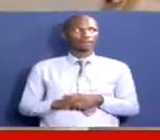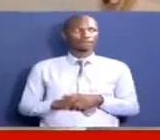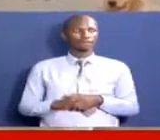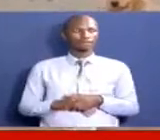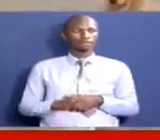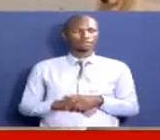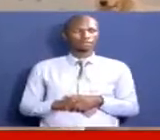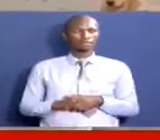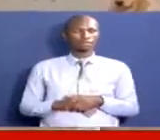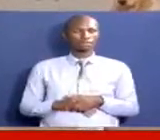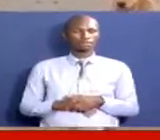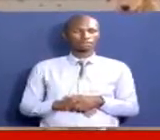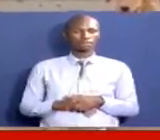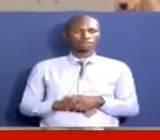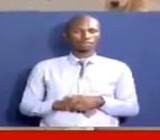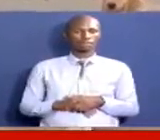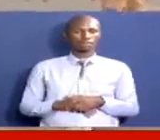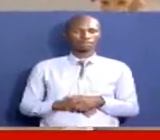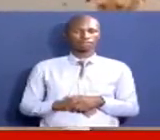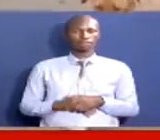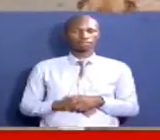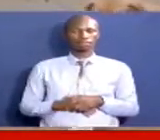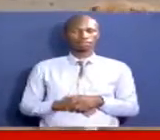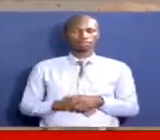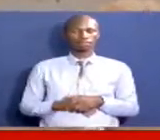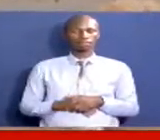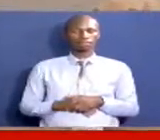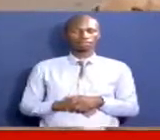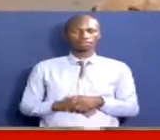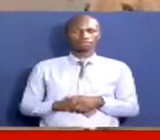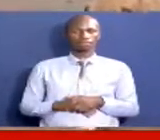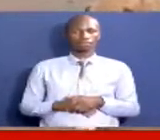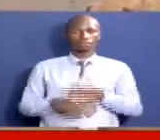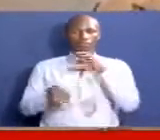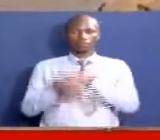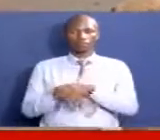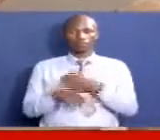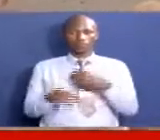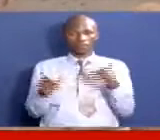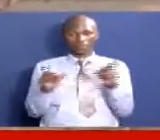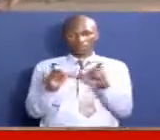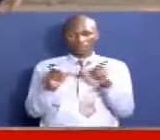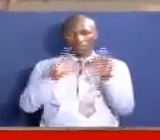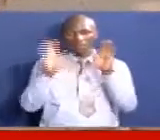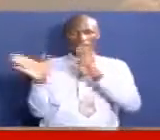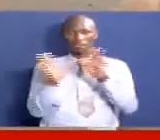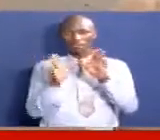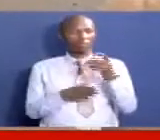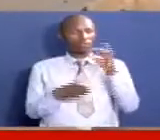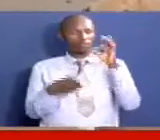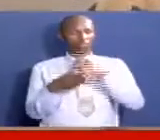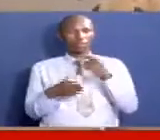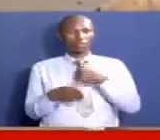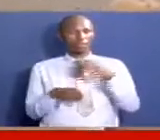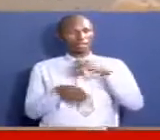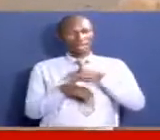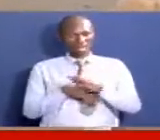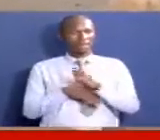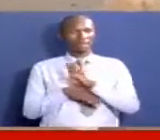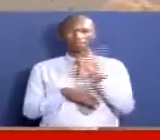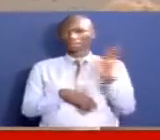wae pa inyozi mwena kadi ya wae pa nenda mwede na kadi ya wae pa ni kana tukachuja Sammy tene tuimwe